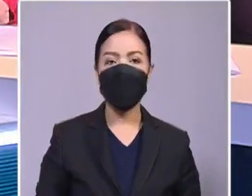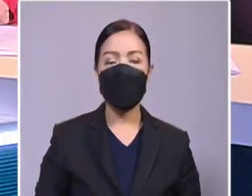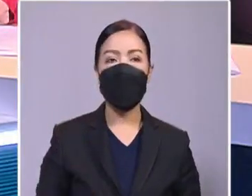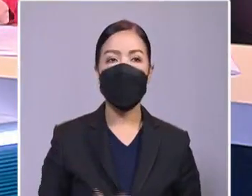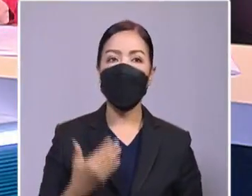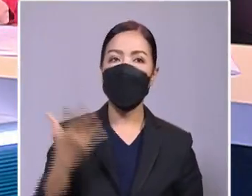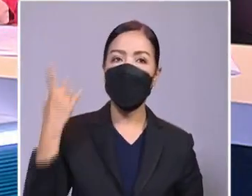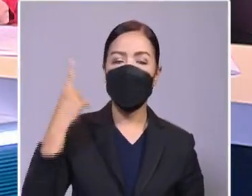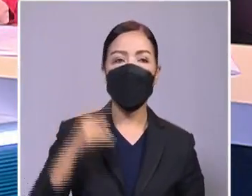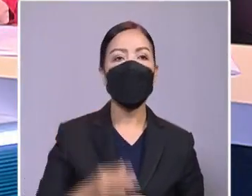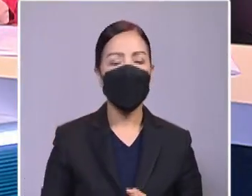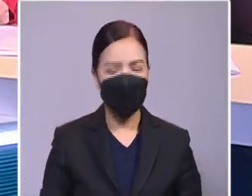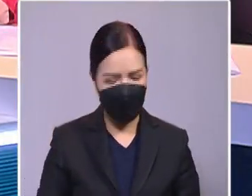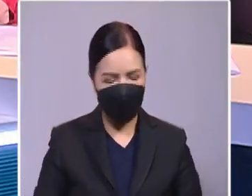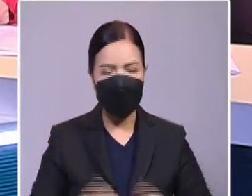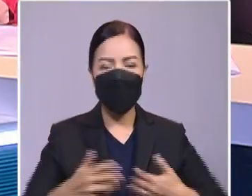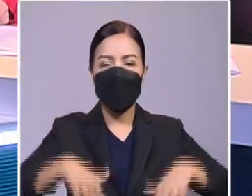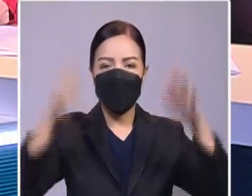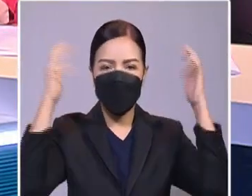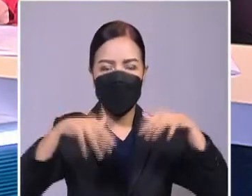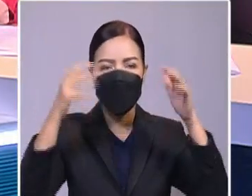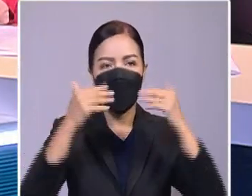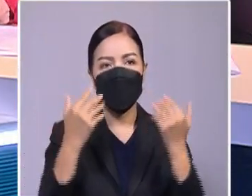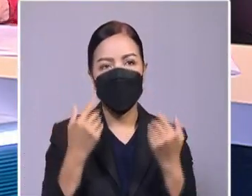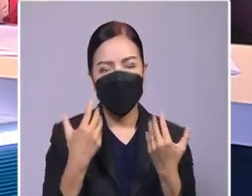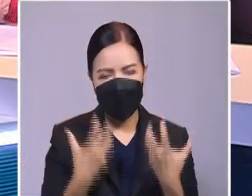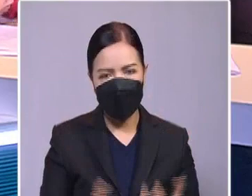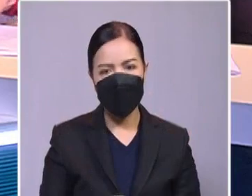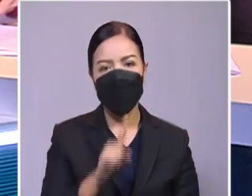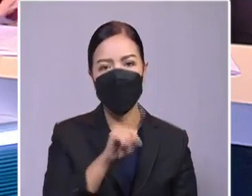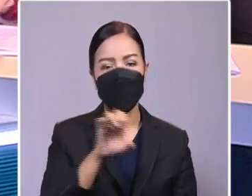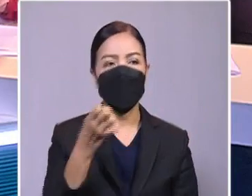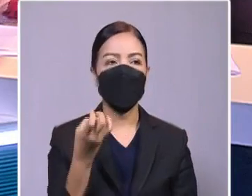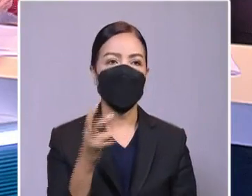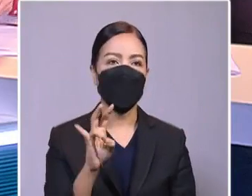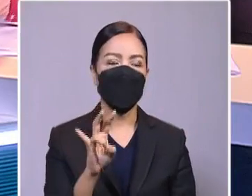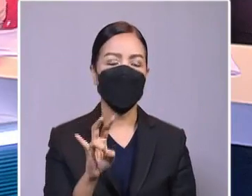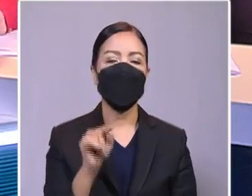ตกหนักที่สุดในประเทศนะคะ117.9มิลลิเมตรเป็นสีแดงเลยนะฮะอ่า